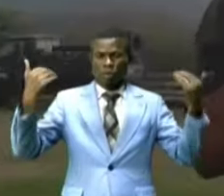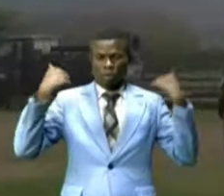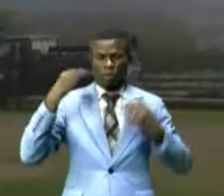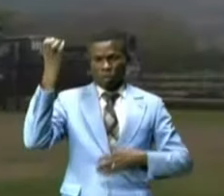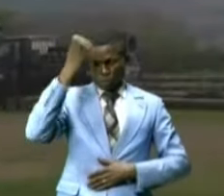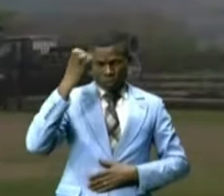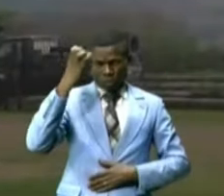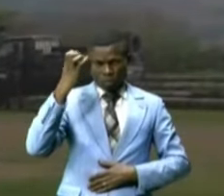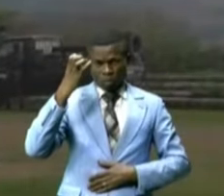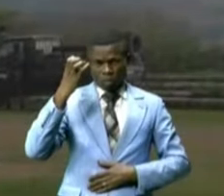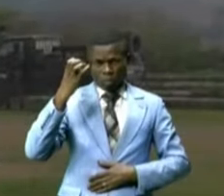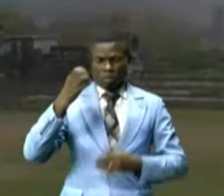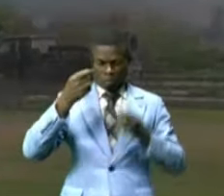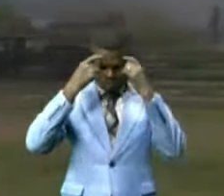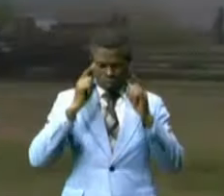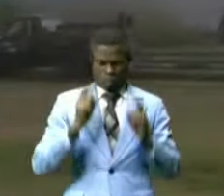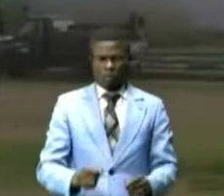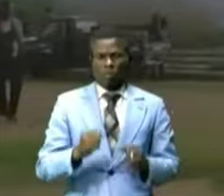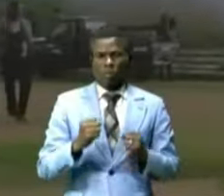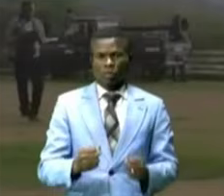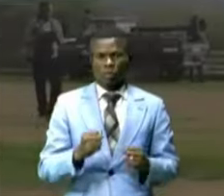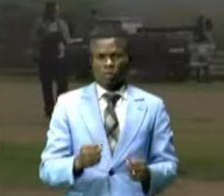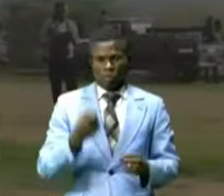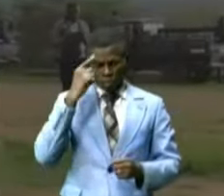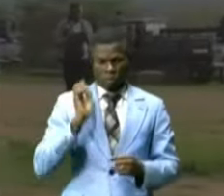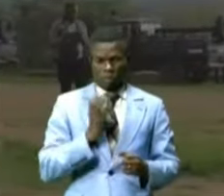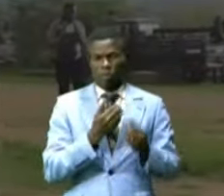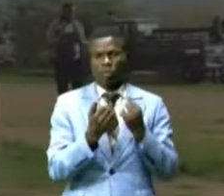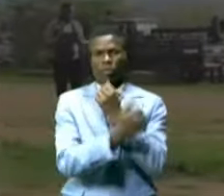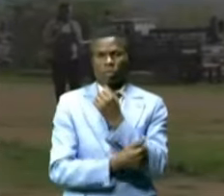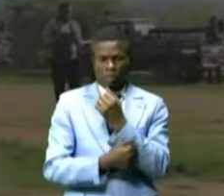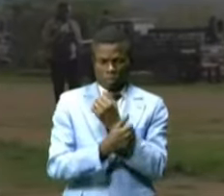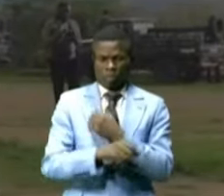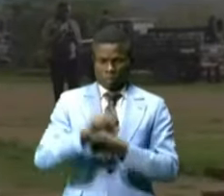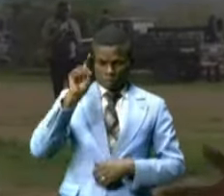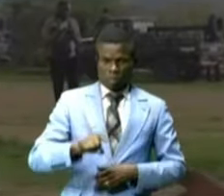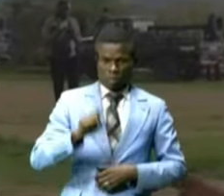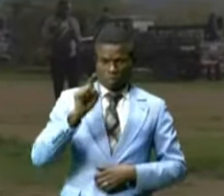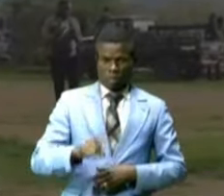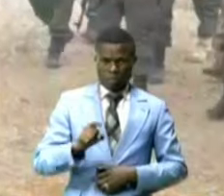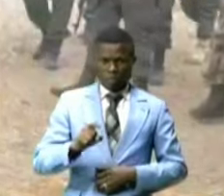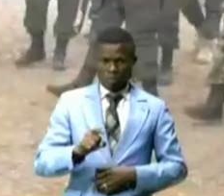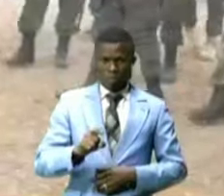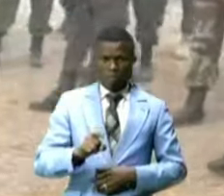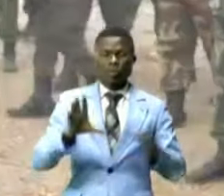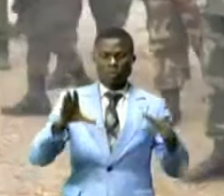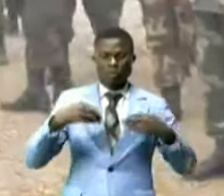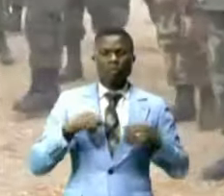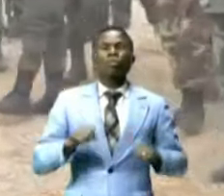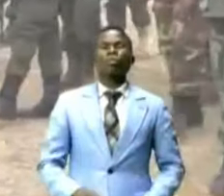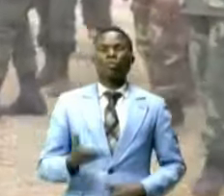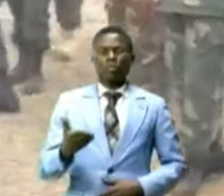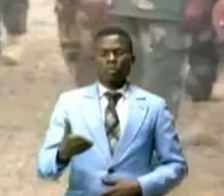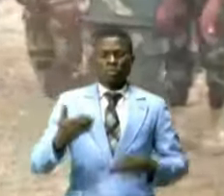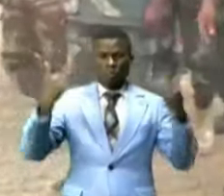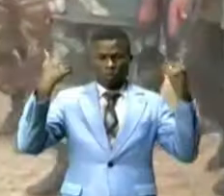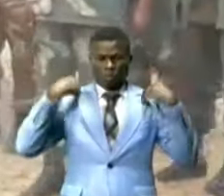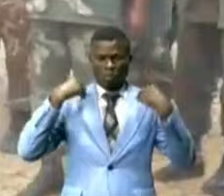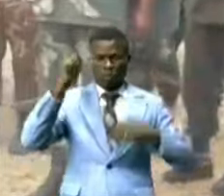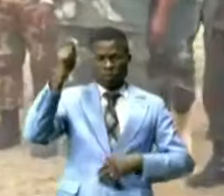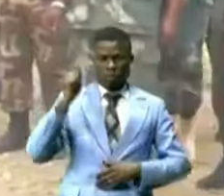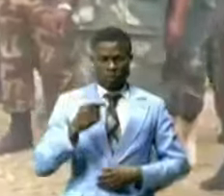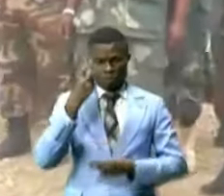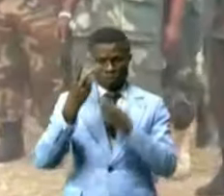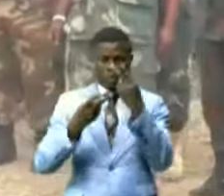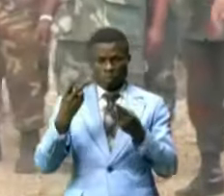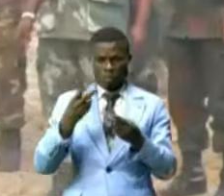Il faut être déterminé pour la école et s'engager même à la couche. Cette année, le chef d'état-major général visite Moura